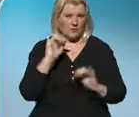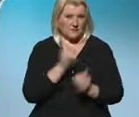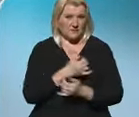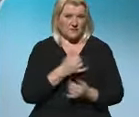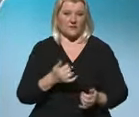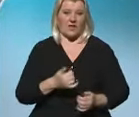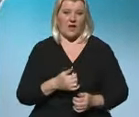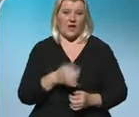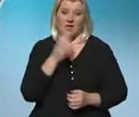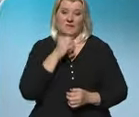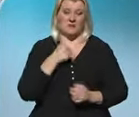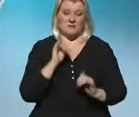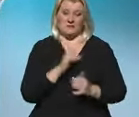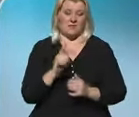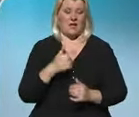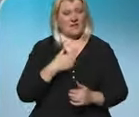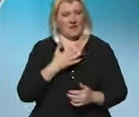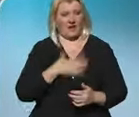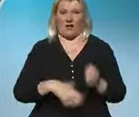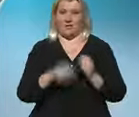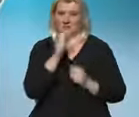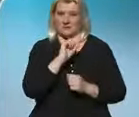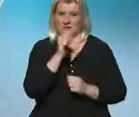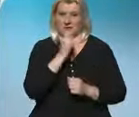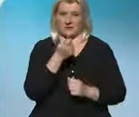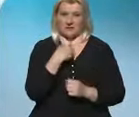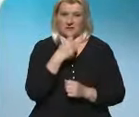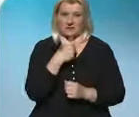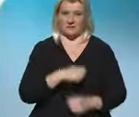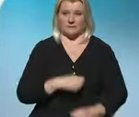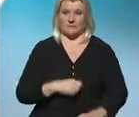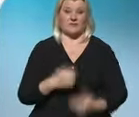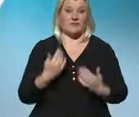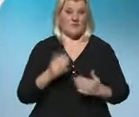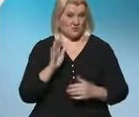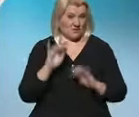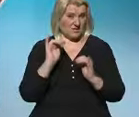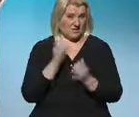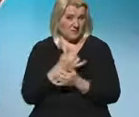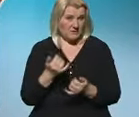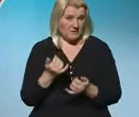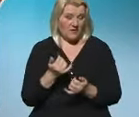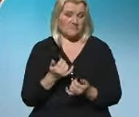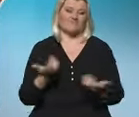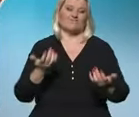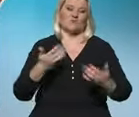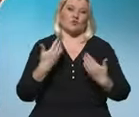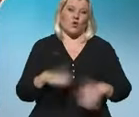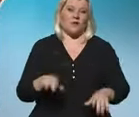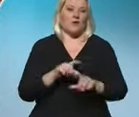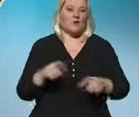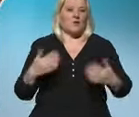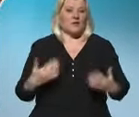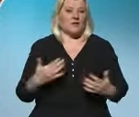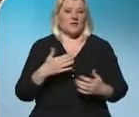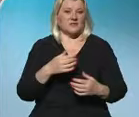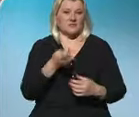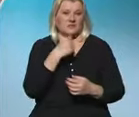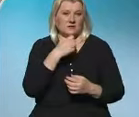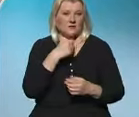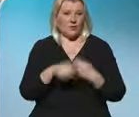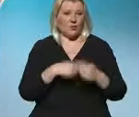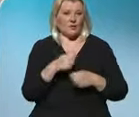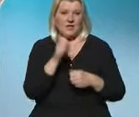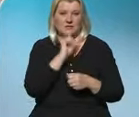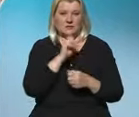kdybych mohla, tak... A dnes máte nějaké zpívání? Dnes mám zpívání. My totiž máme dneska tady takové speciální zmrzlinové cookie sandviče.